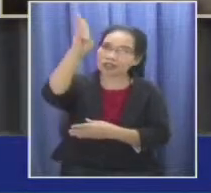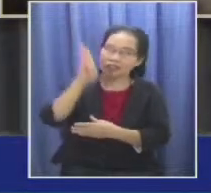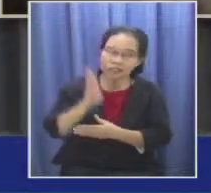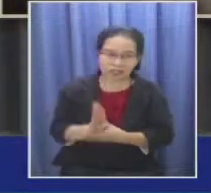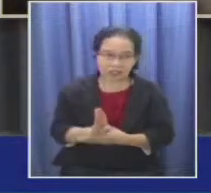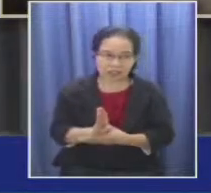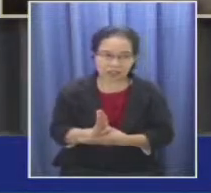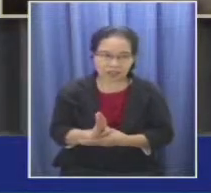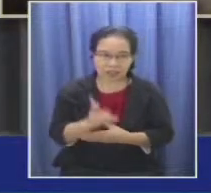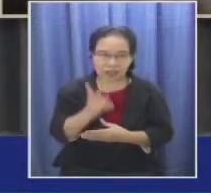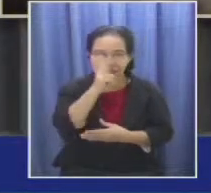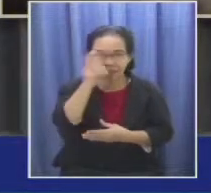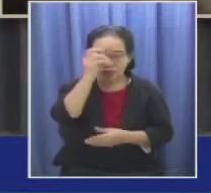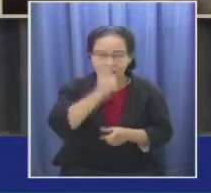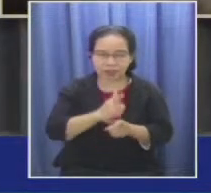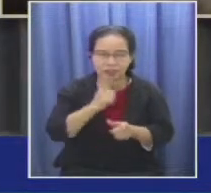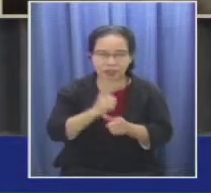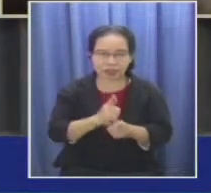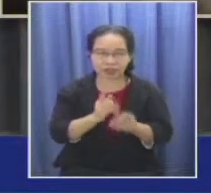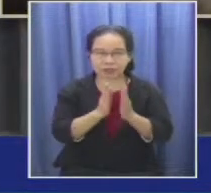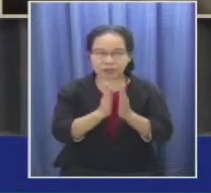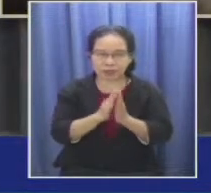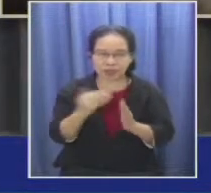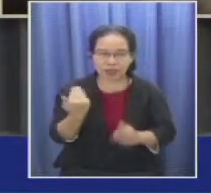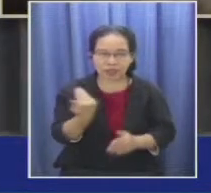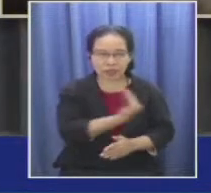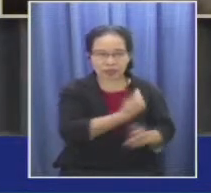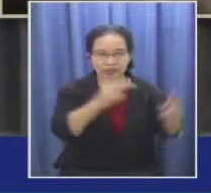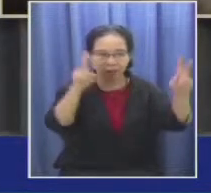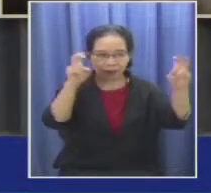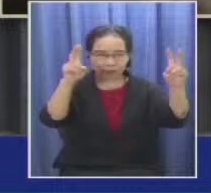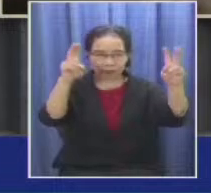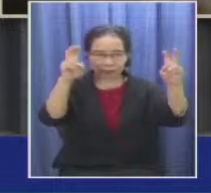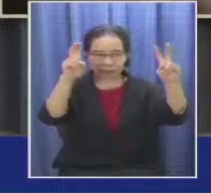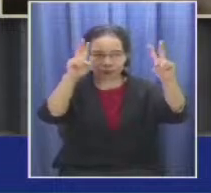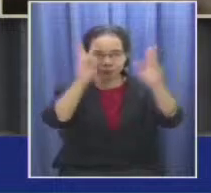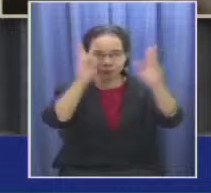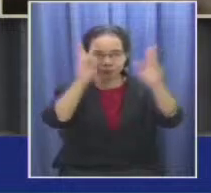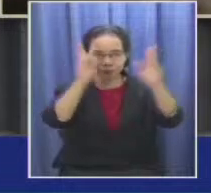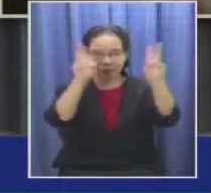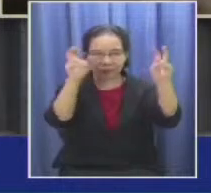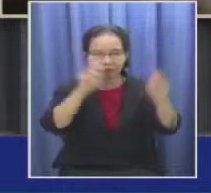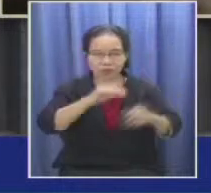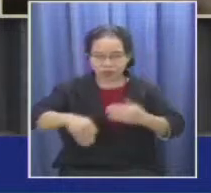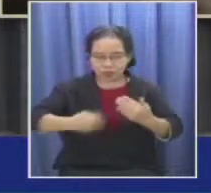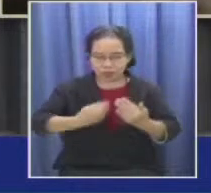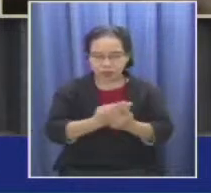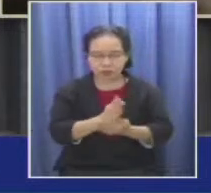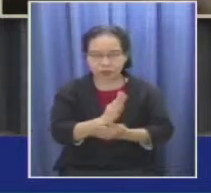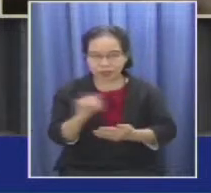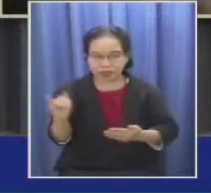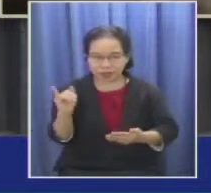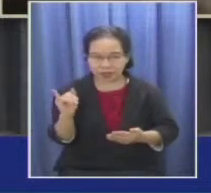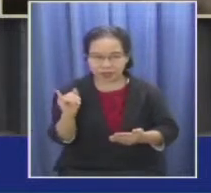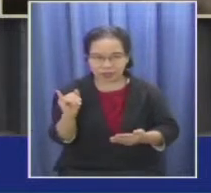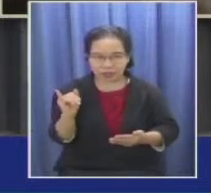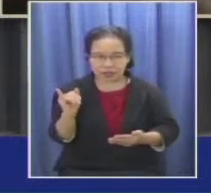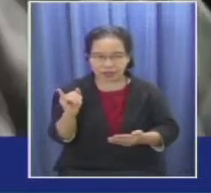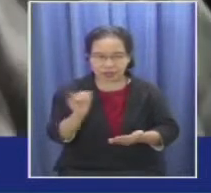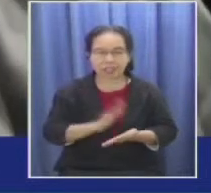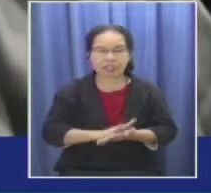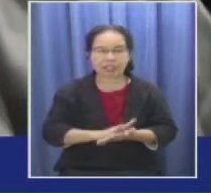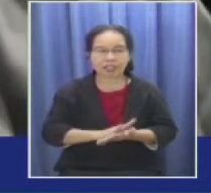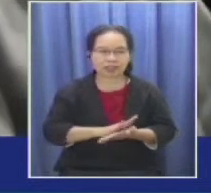dabi nyatoro na sɛ mpo wo bo Nyankopɔn mpae a